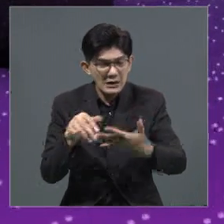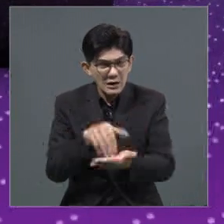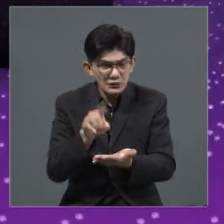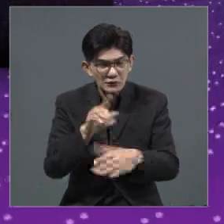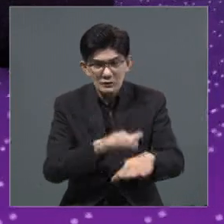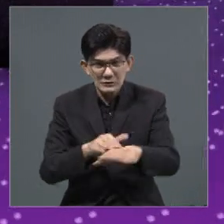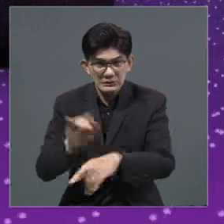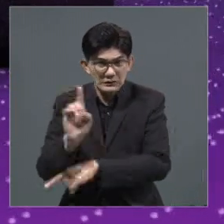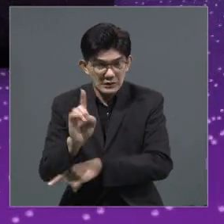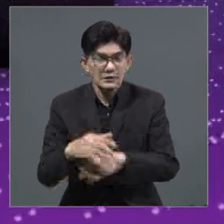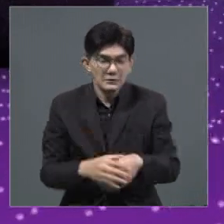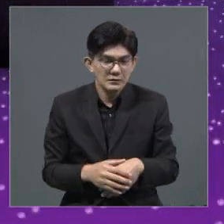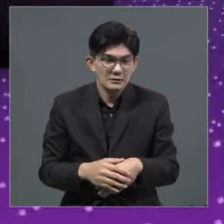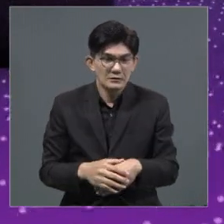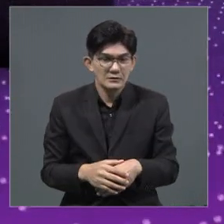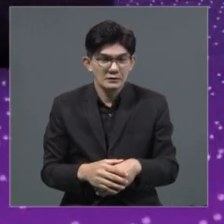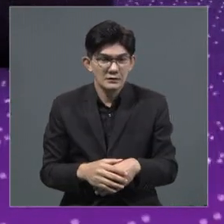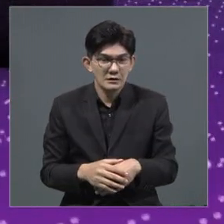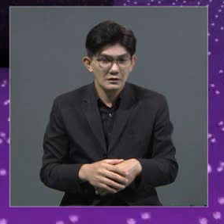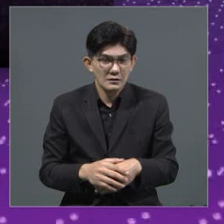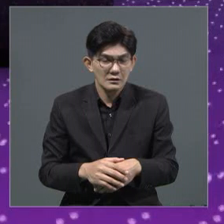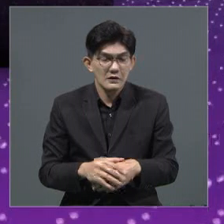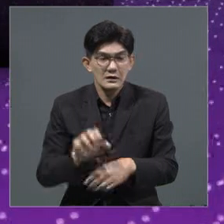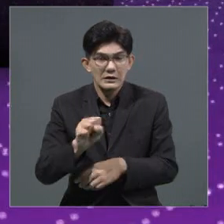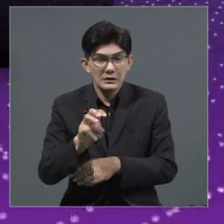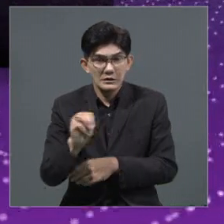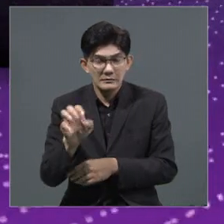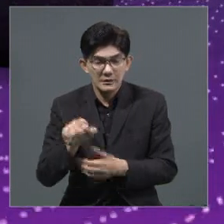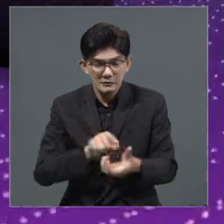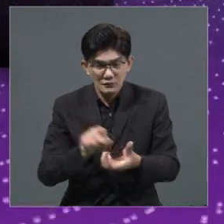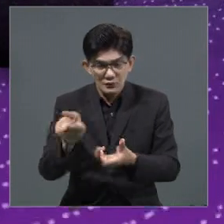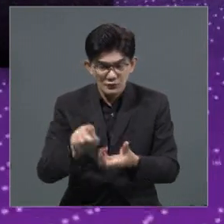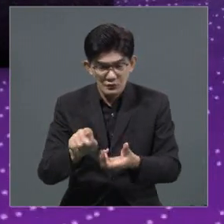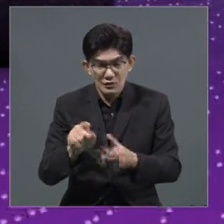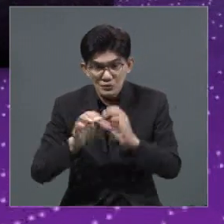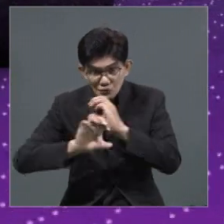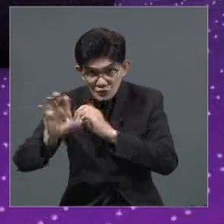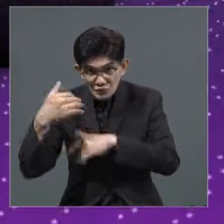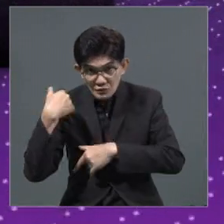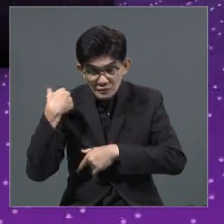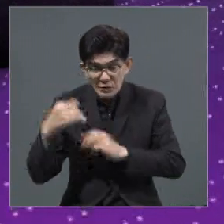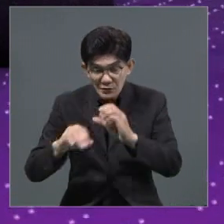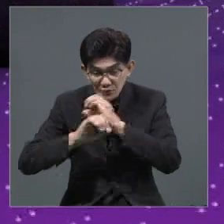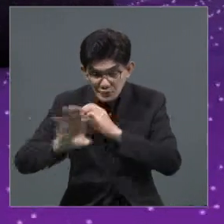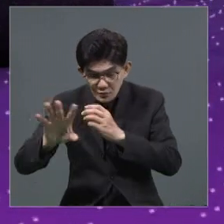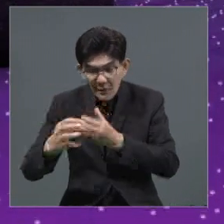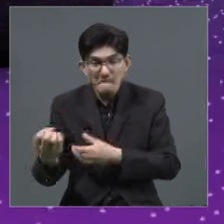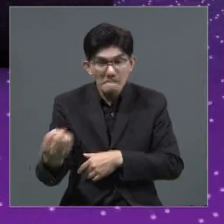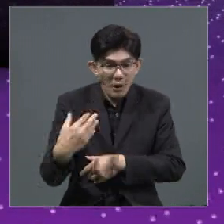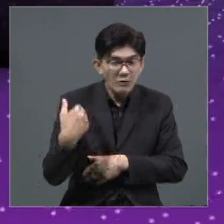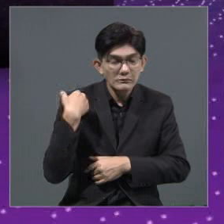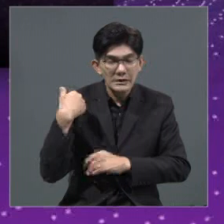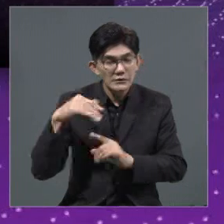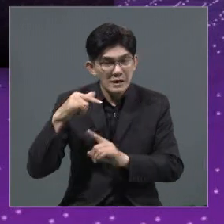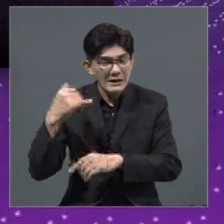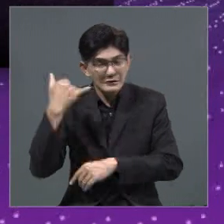พิบัติแห่งชาติเขาก็จะส่งข้อความไปที่กสทชจากนั้นกสทชจะเป็นคนแจ้งให้บรรดาค่ายมือถือ